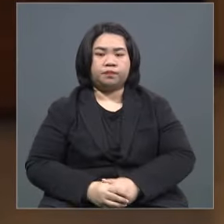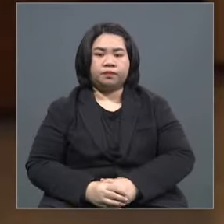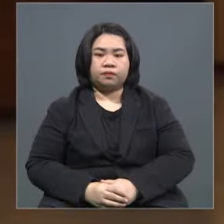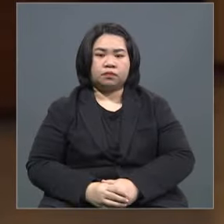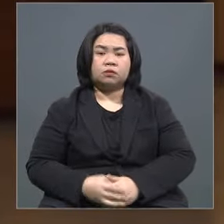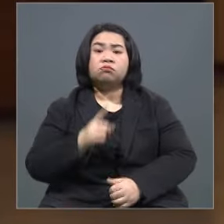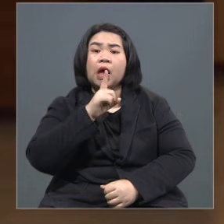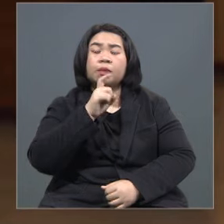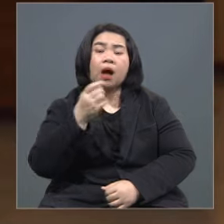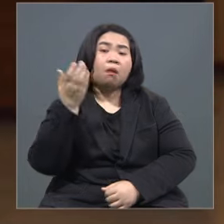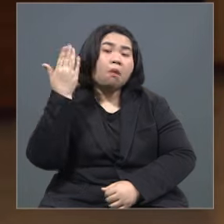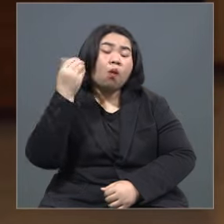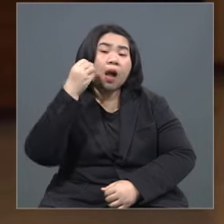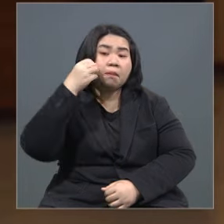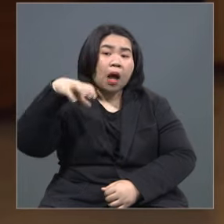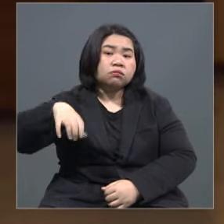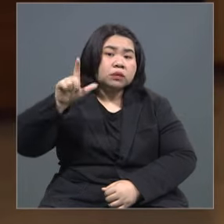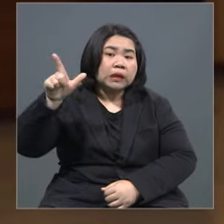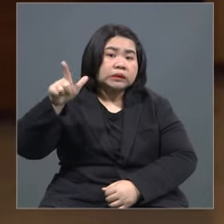ไปบ้านทักษิณ